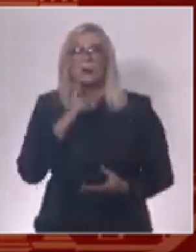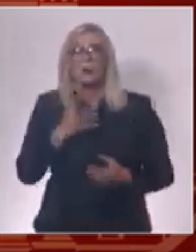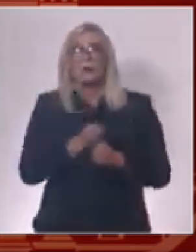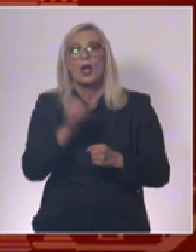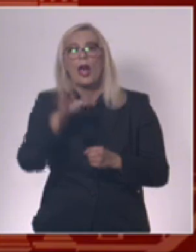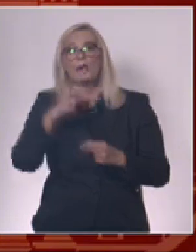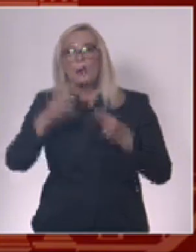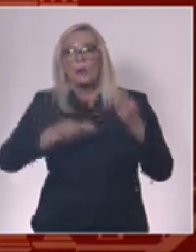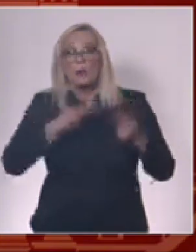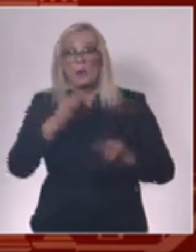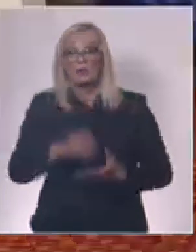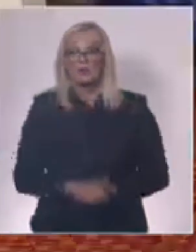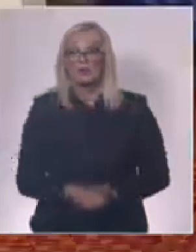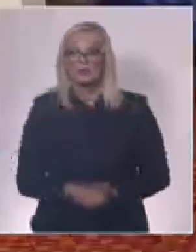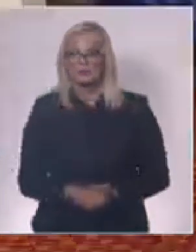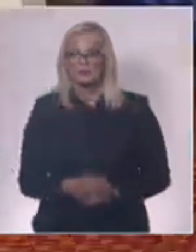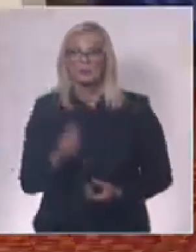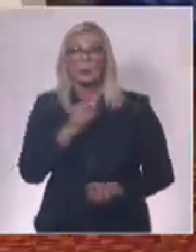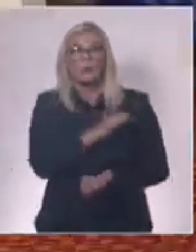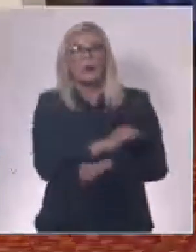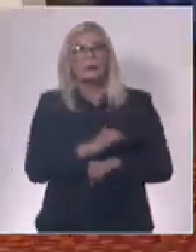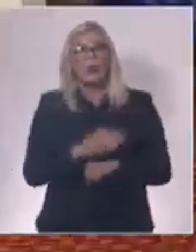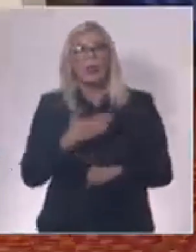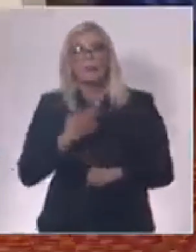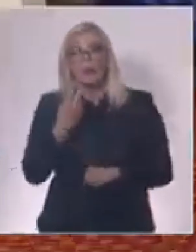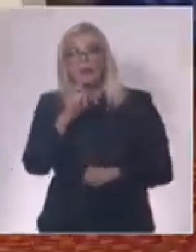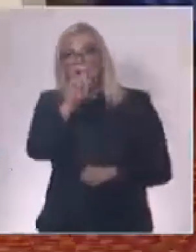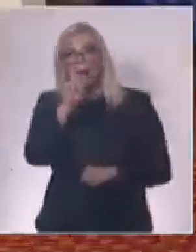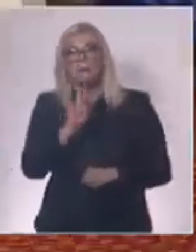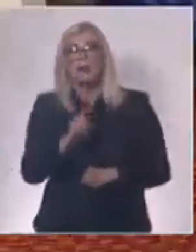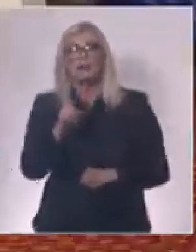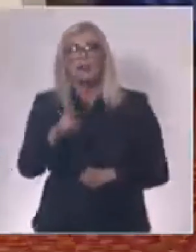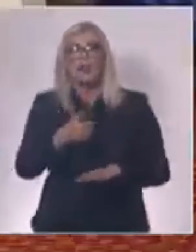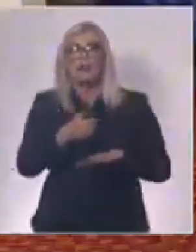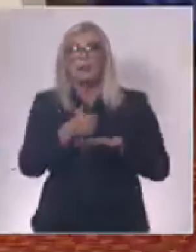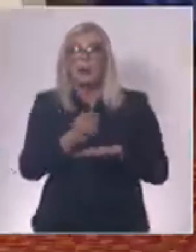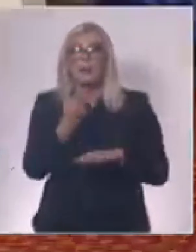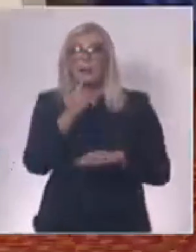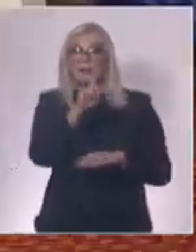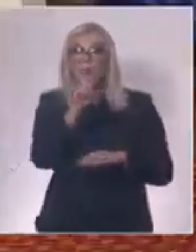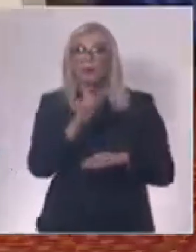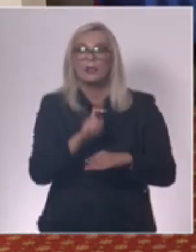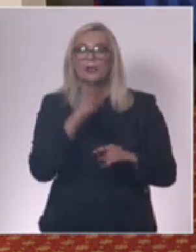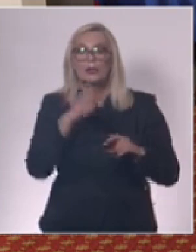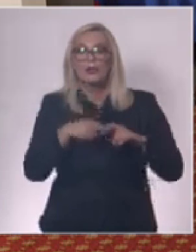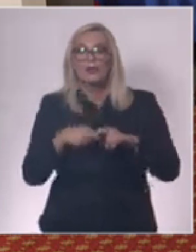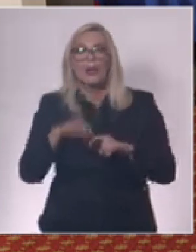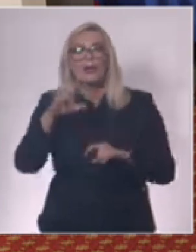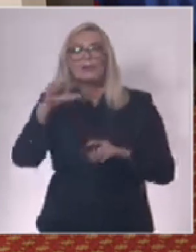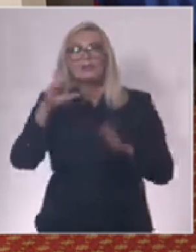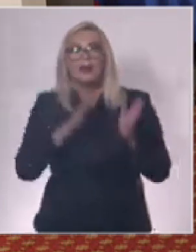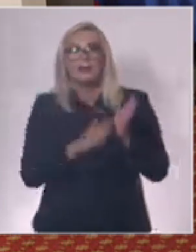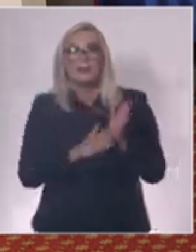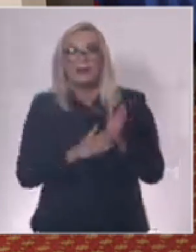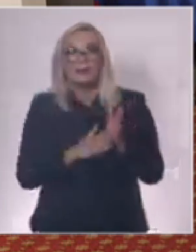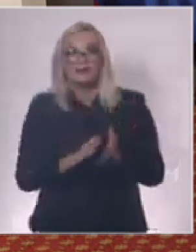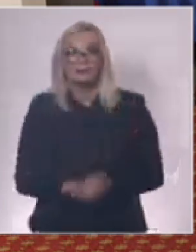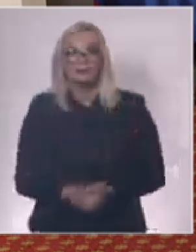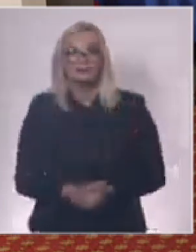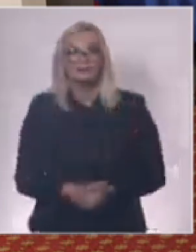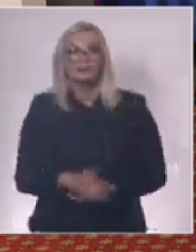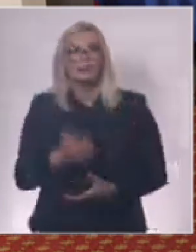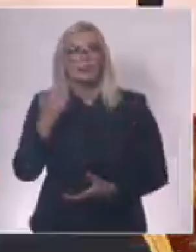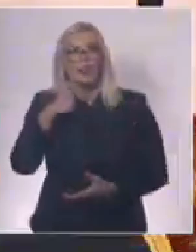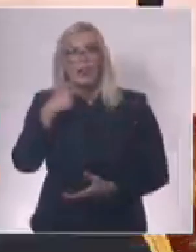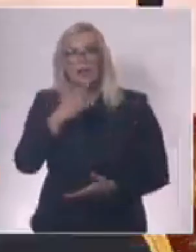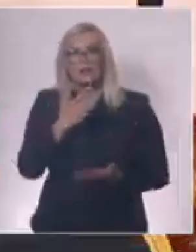комисија. Добар ден, јас имам две прашања до премиерот Мицковски. Првото прашање ми е во однос на ЕСМ. Во една прилика споменавте дека